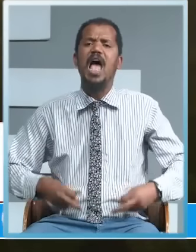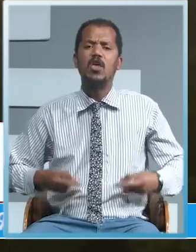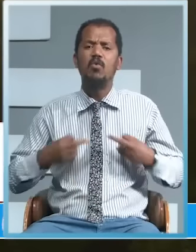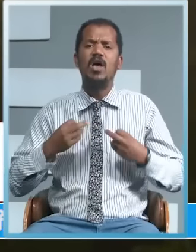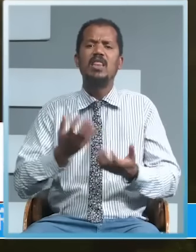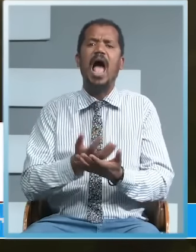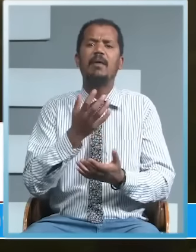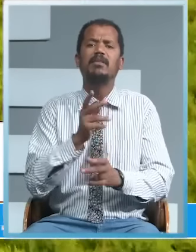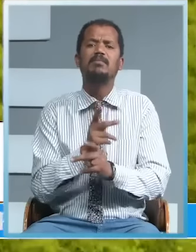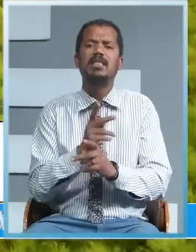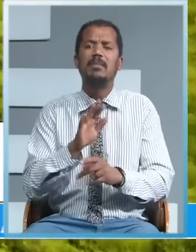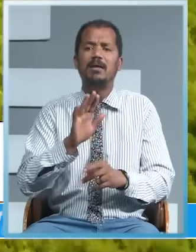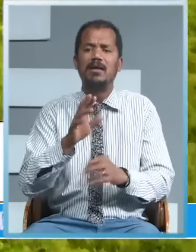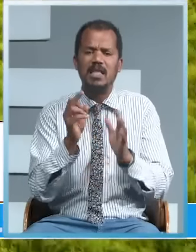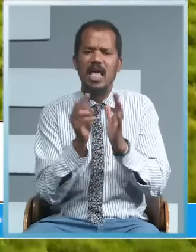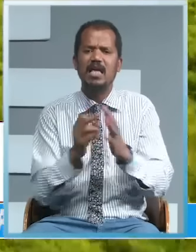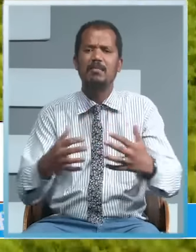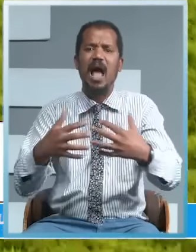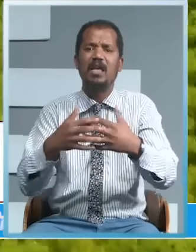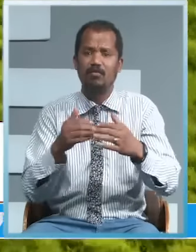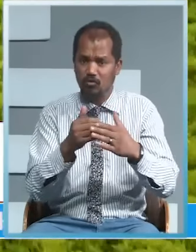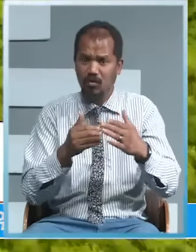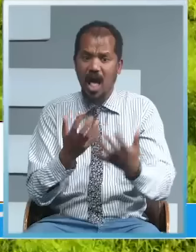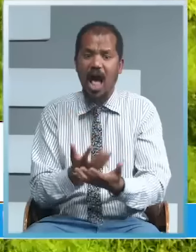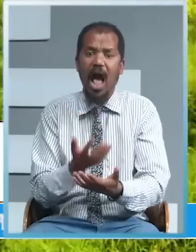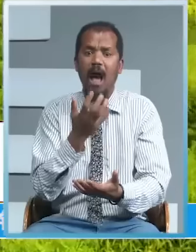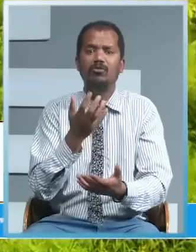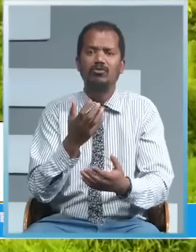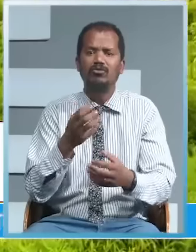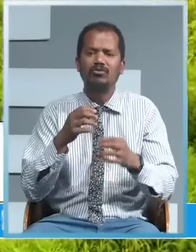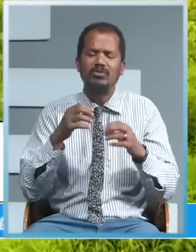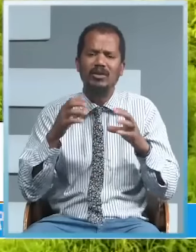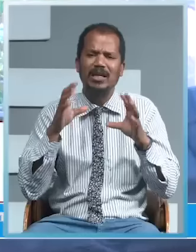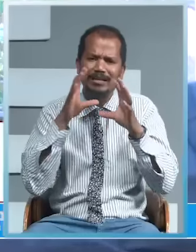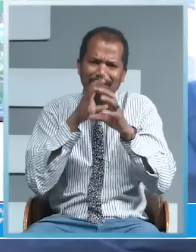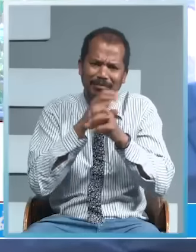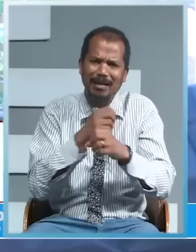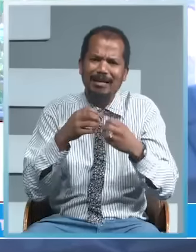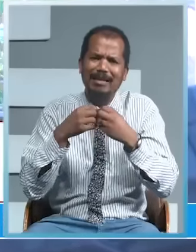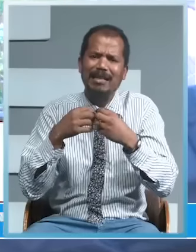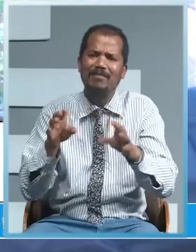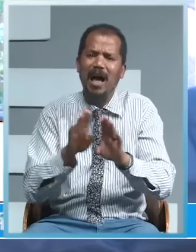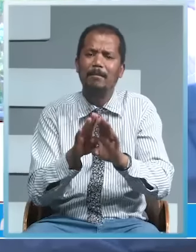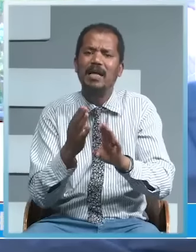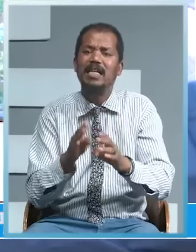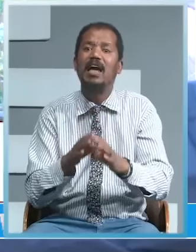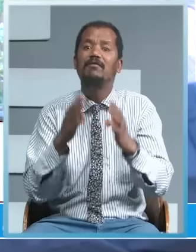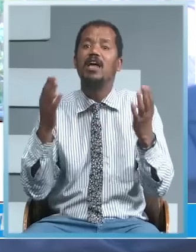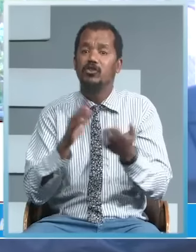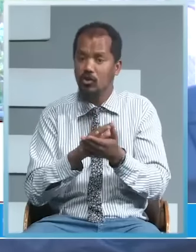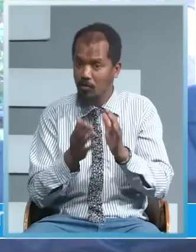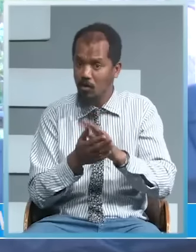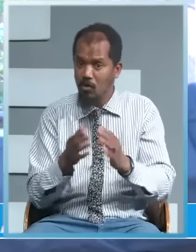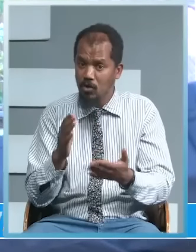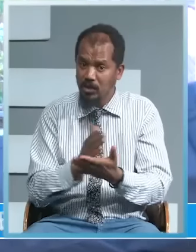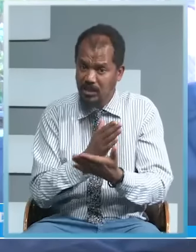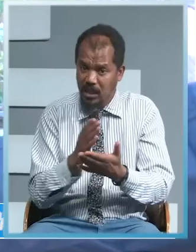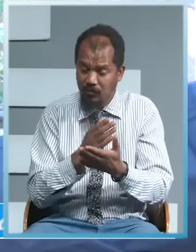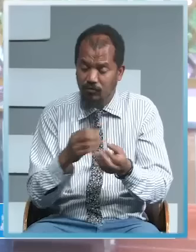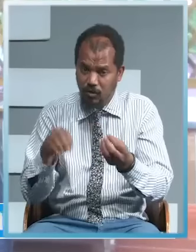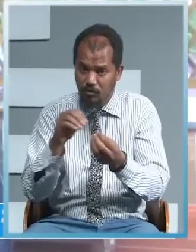ሀብት የሚጠበቅበት የህግ ማዕቀፍ ጉድለት ሀብቱ እንዲመናመንና እንዲጠፋ በር ከፋች ስለመሆኑ